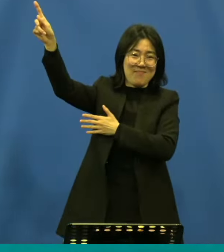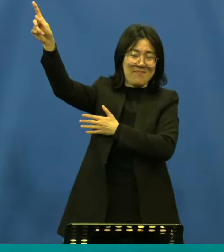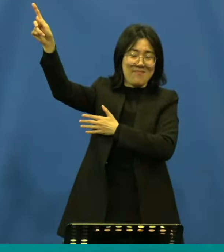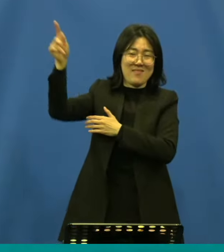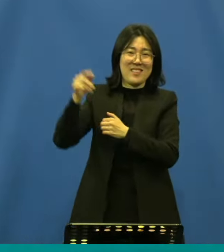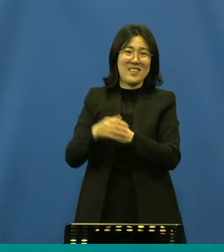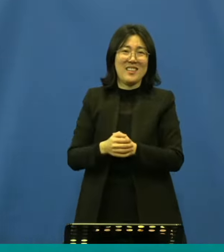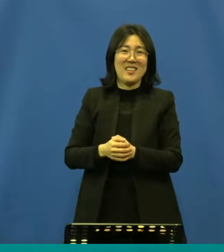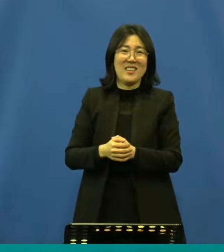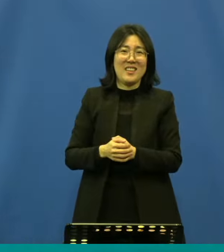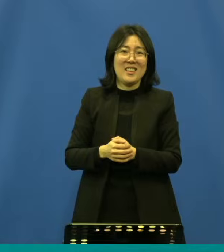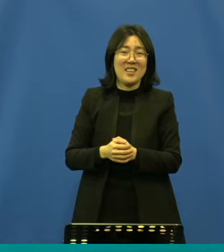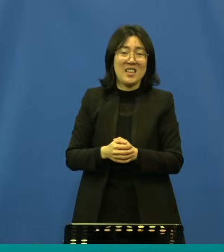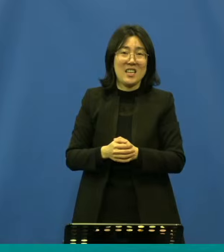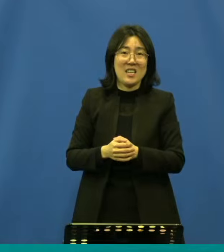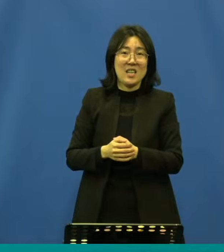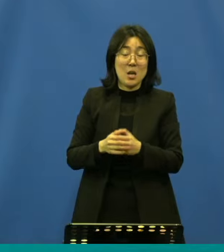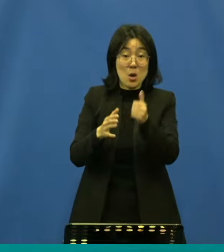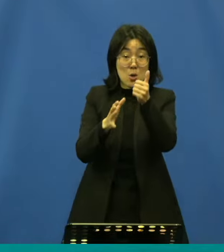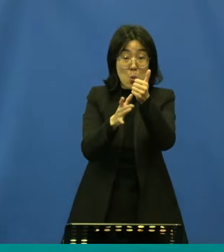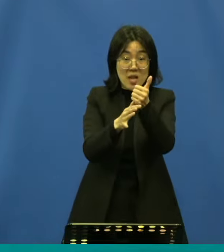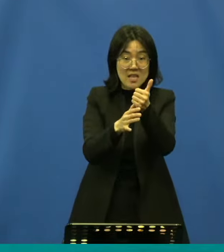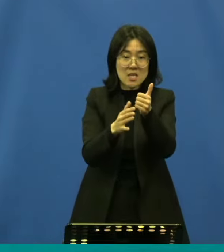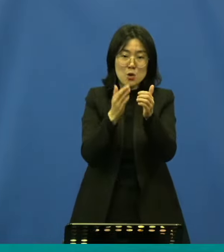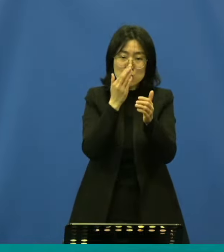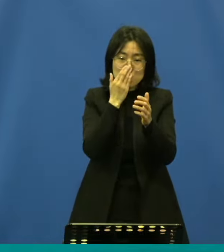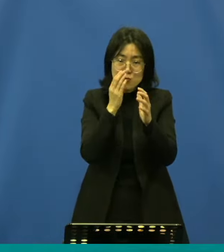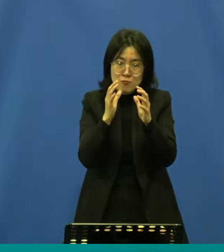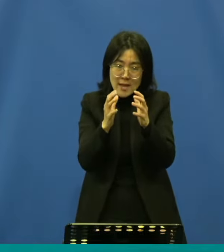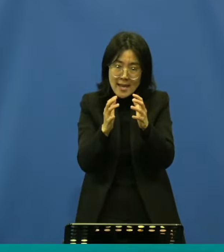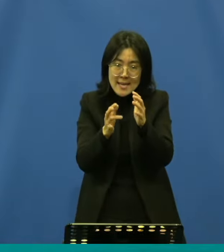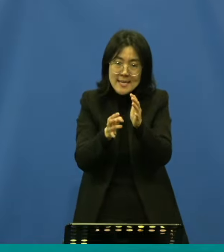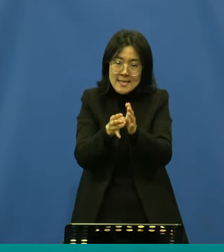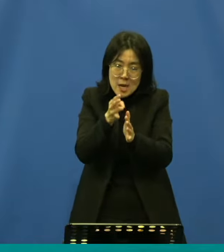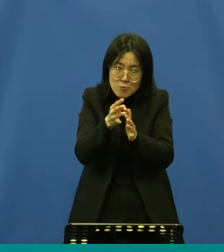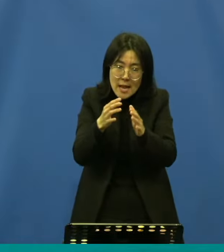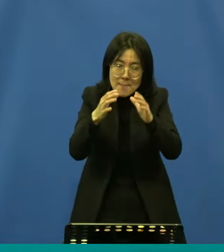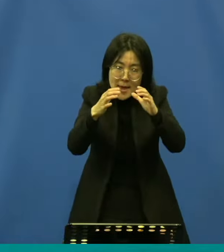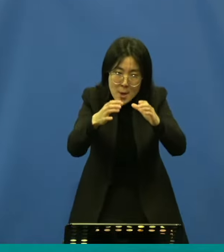요나는 하나님을 민족이라는 울타리 안에 가두어두려고 했습니다. 나의 하나님, 우리 하나님.